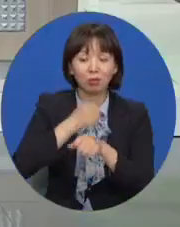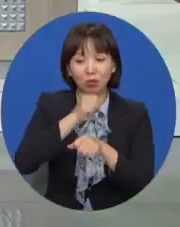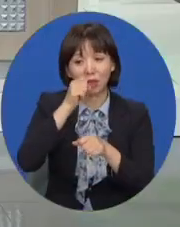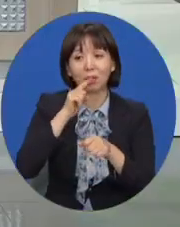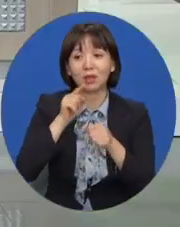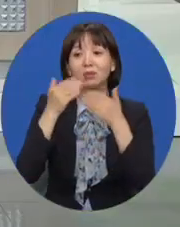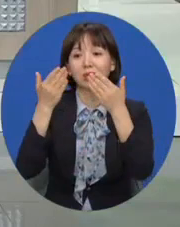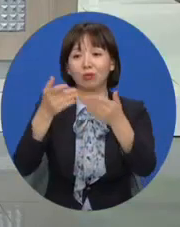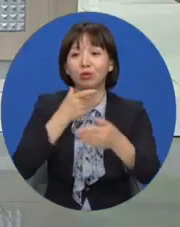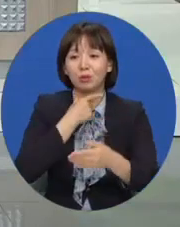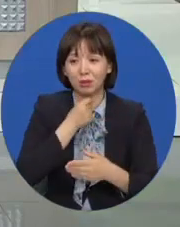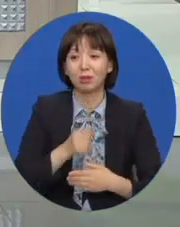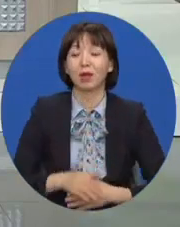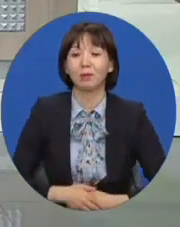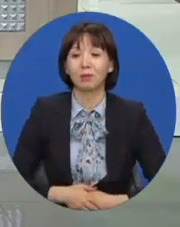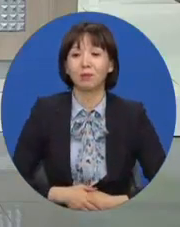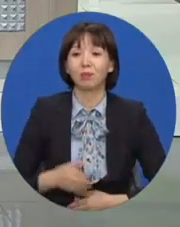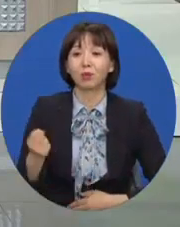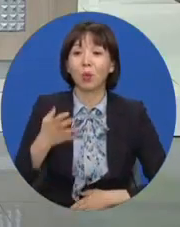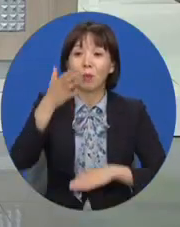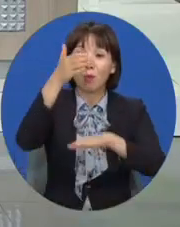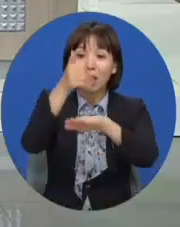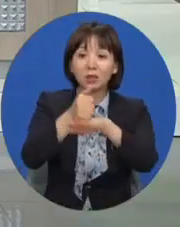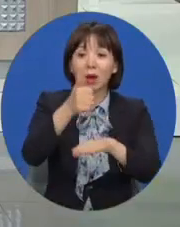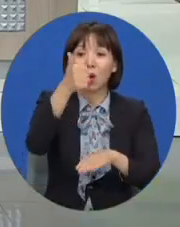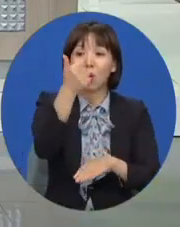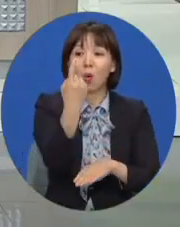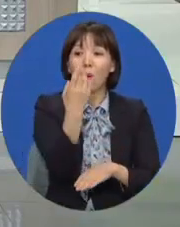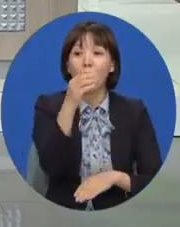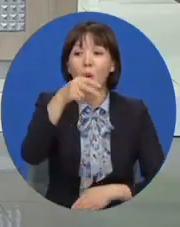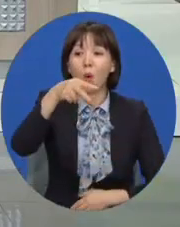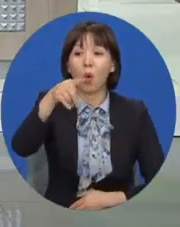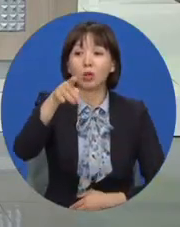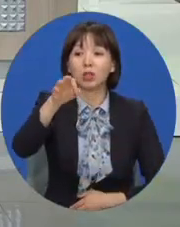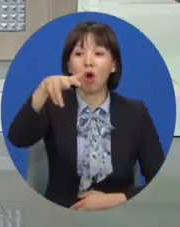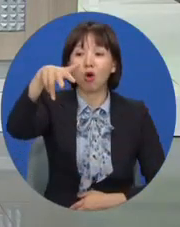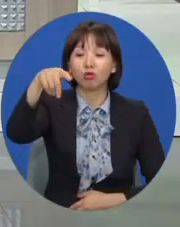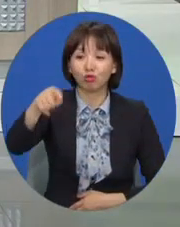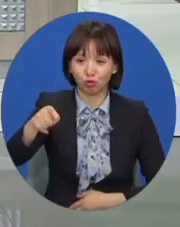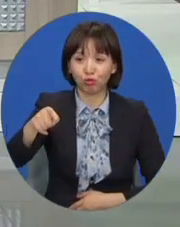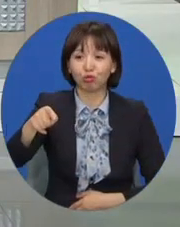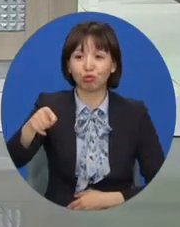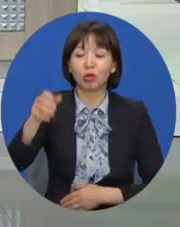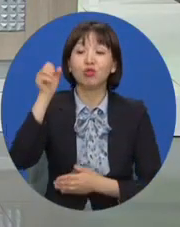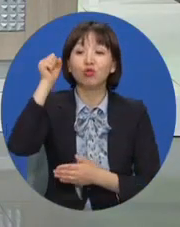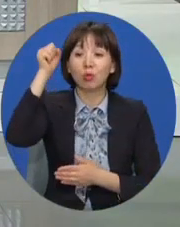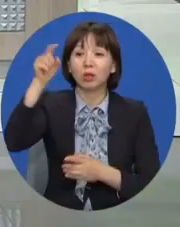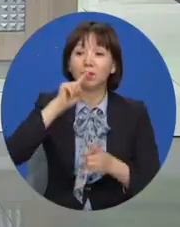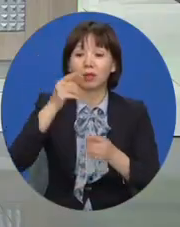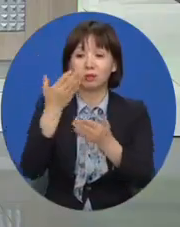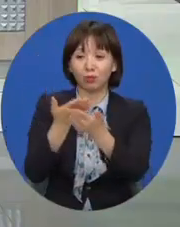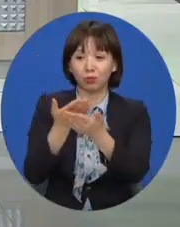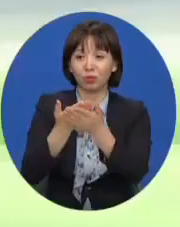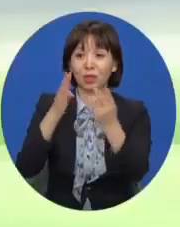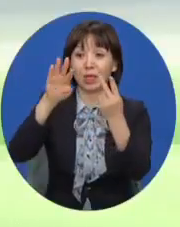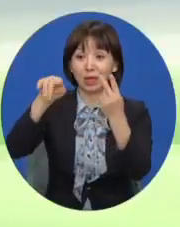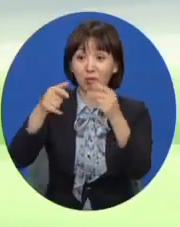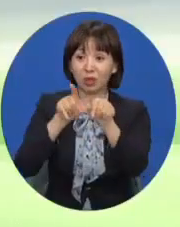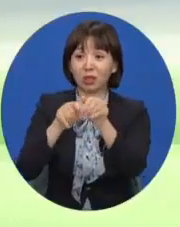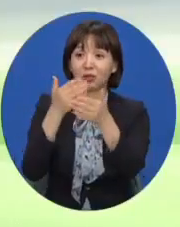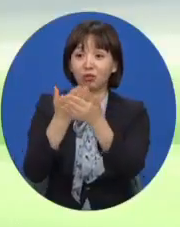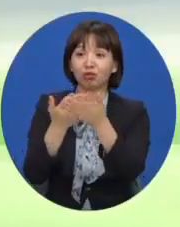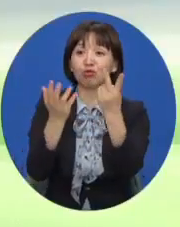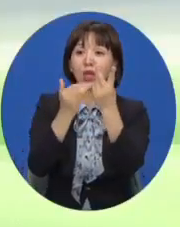네. 이제 마지막으로 홍성주 후보께서 관광 관련해서 답변해 주시겠습니다. 역시 2분의 시간입니다. 두 후보께서